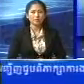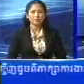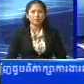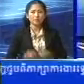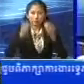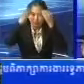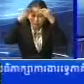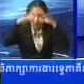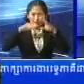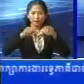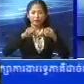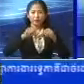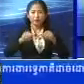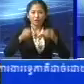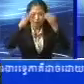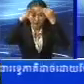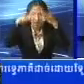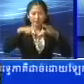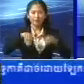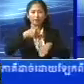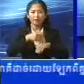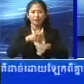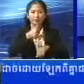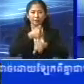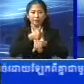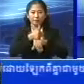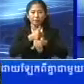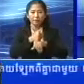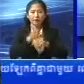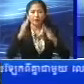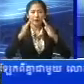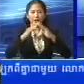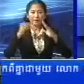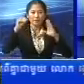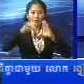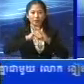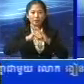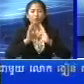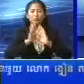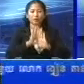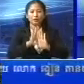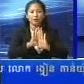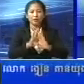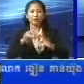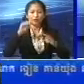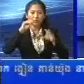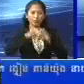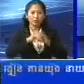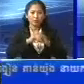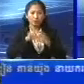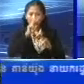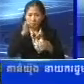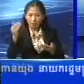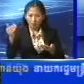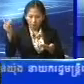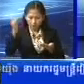ព័ត៌មានជាបន្តជម្រាបជូនលើព័ត៌មានសេដ្ឋកិច្ចប្រធានអគ្គនាយកធនាគារអភិវឌ្ឍន៍ជនបទជំរុញឲ្យបណ្ដាវិនិយោគិនចាប់អារម្មណ៍មកវិនិយោគក្